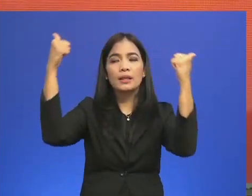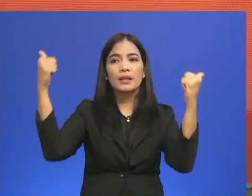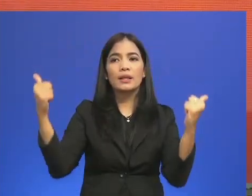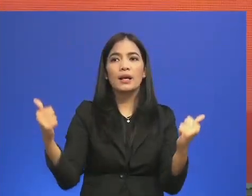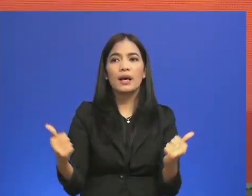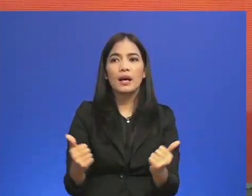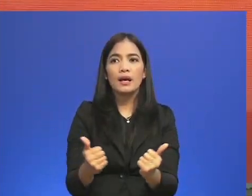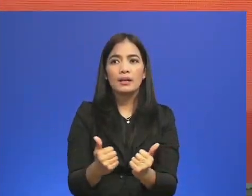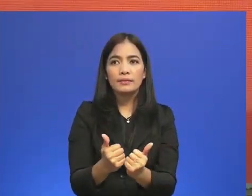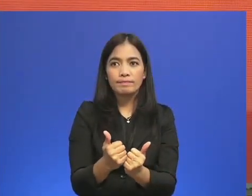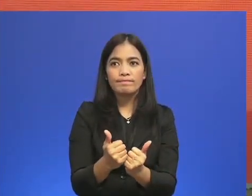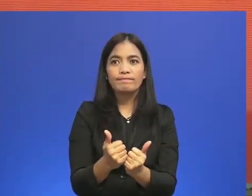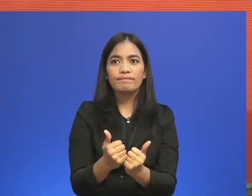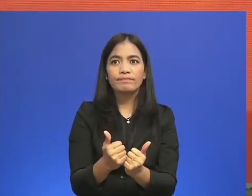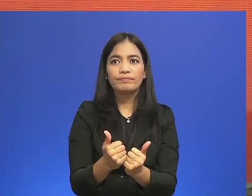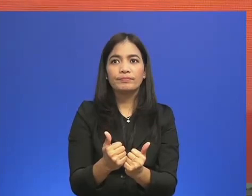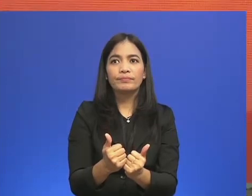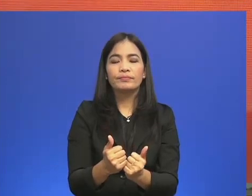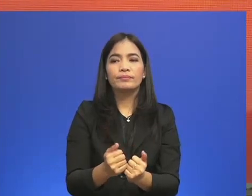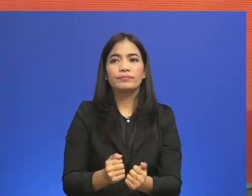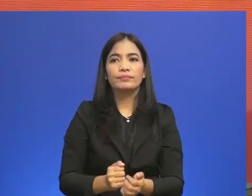keindahan dunia,